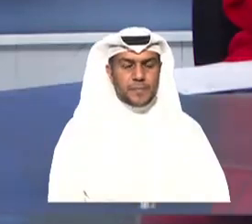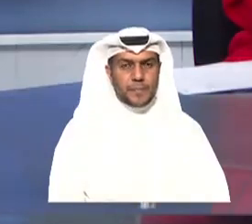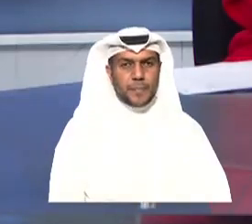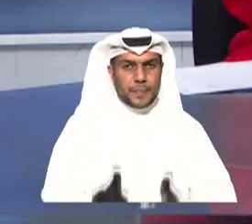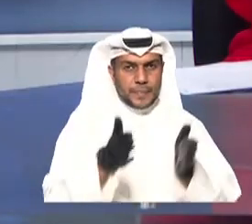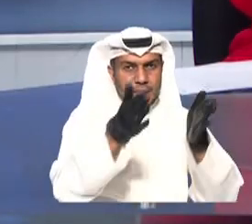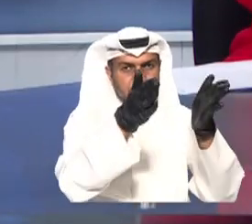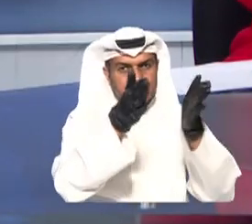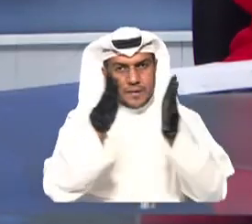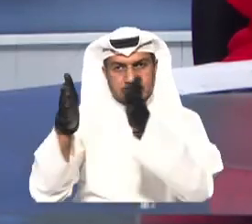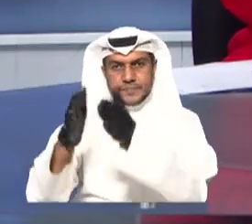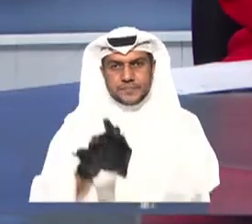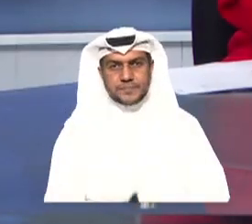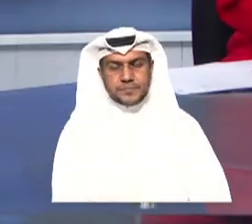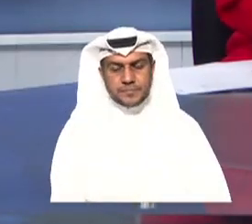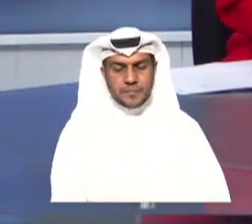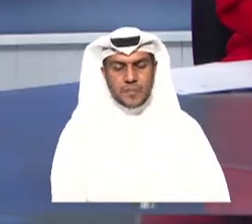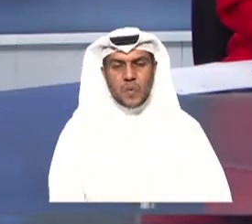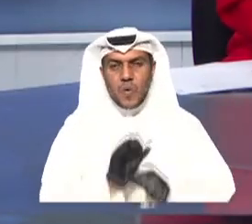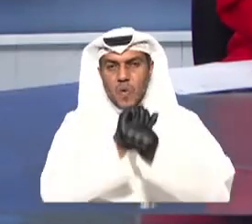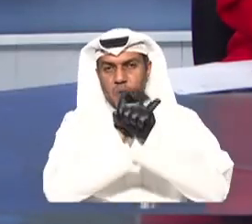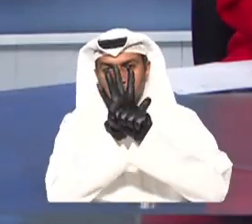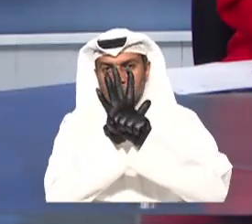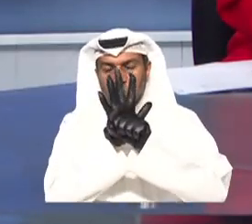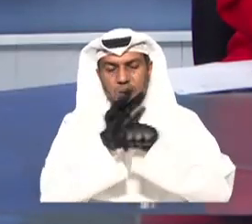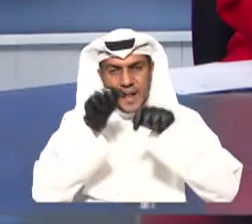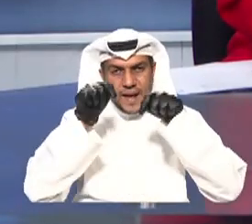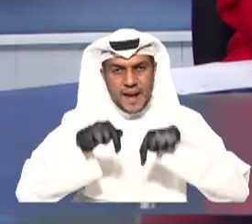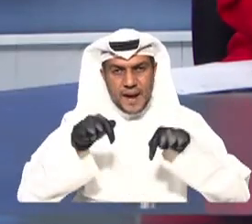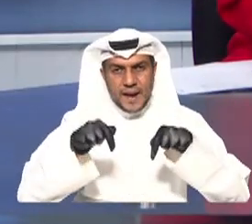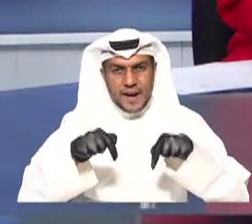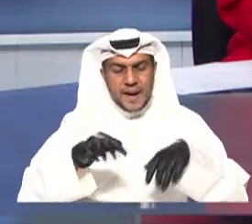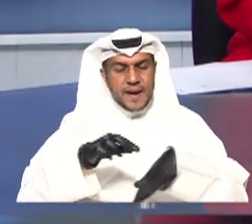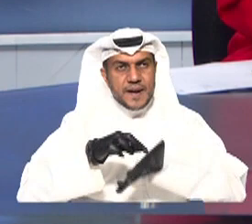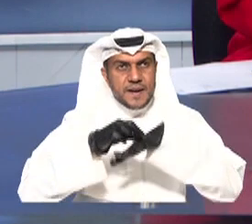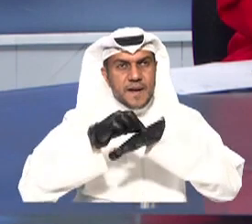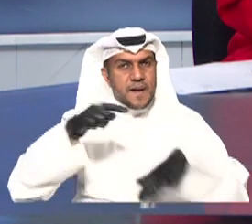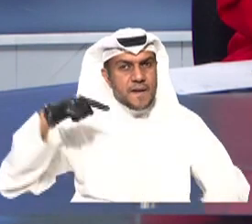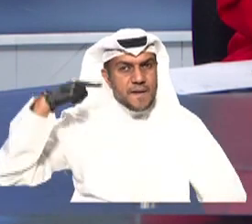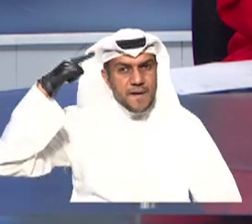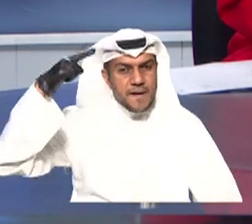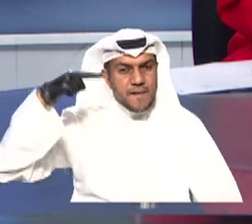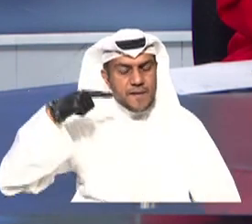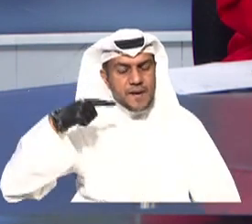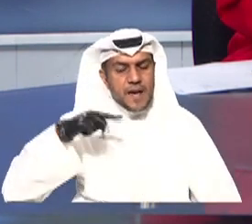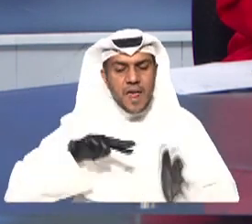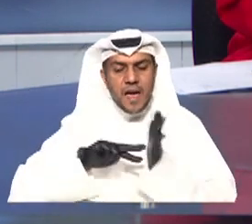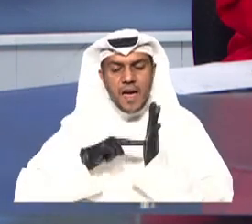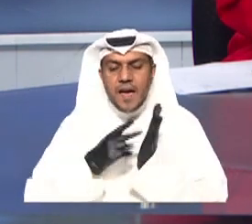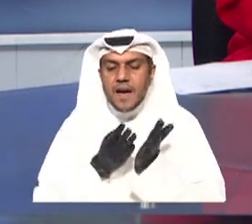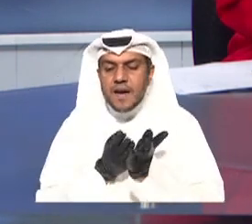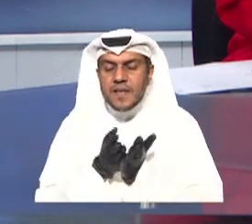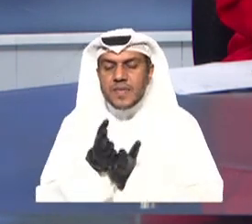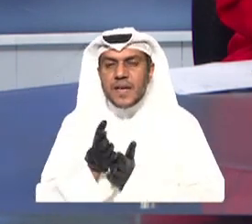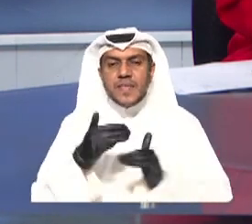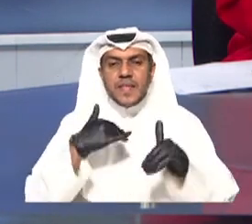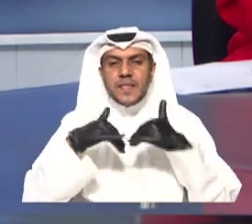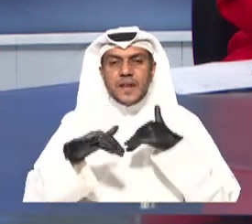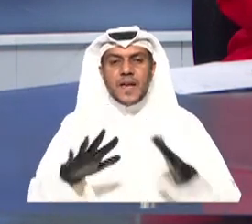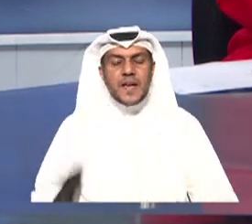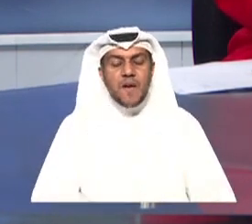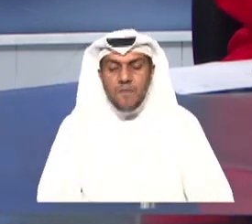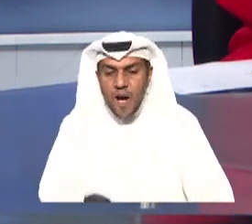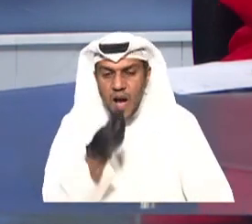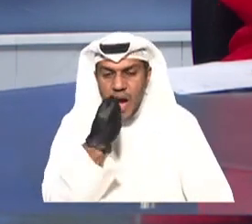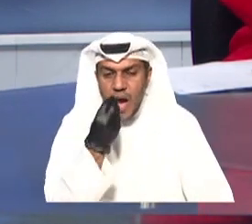في ظل جائحة كورونا يبحث الكثير عن طرق لتقوية الجهاز المناعي على غرار تنويع الوجبات